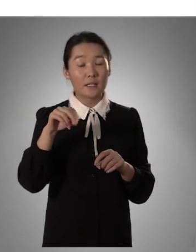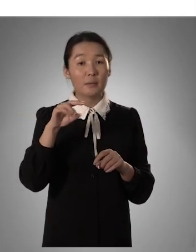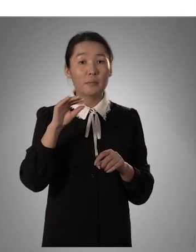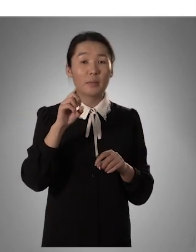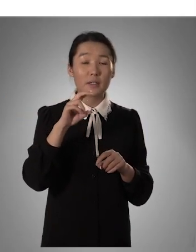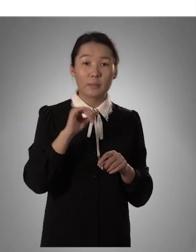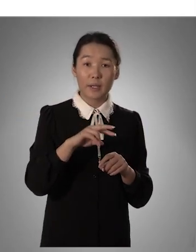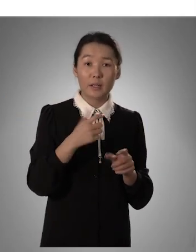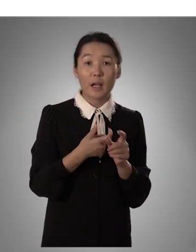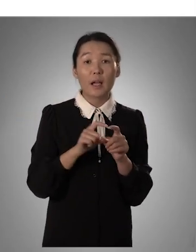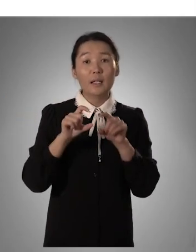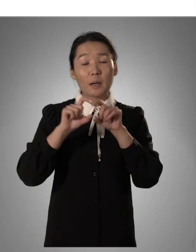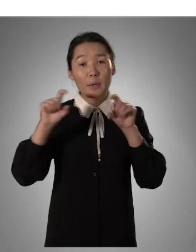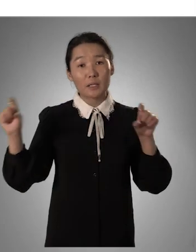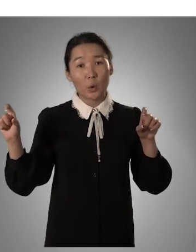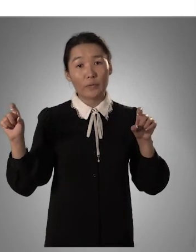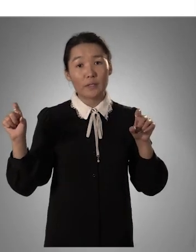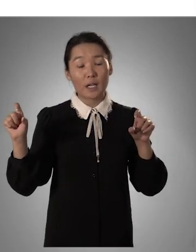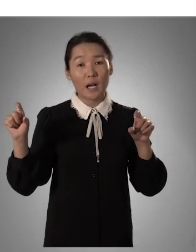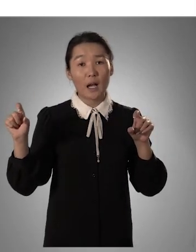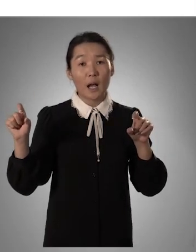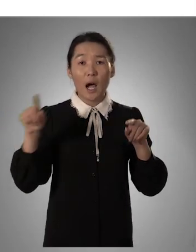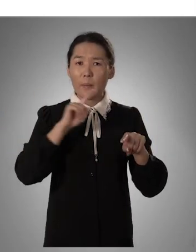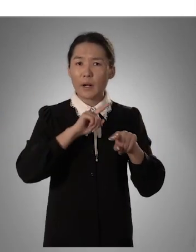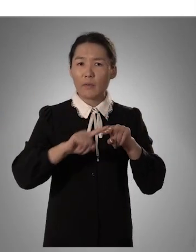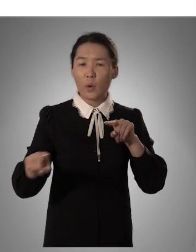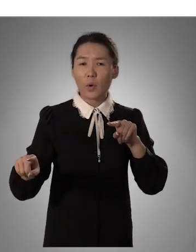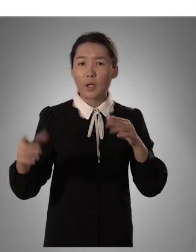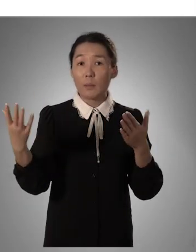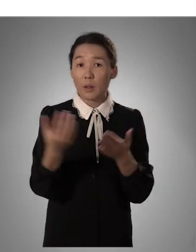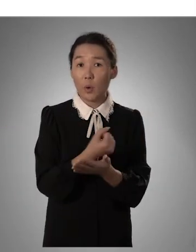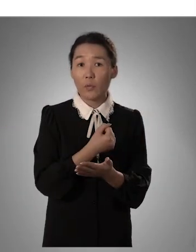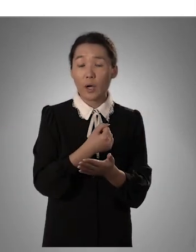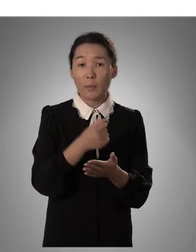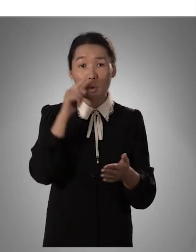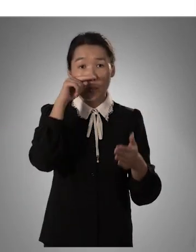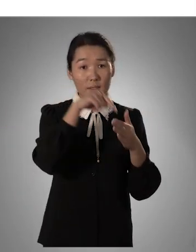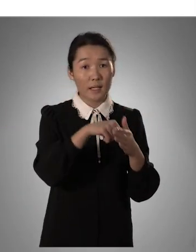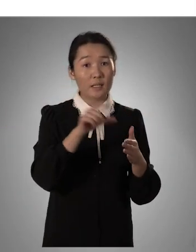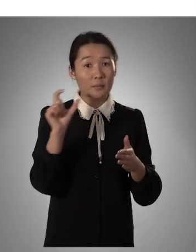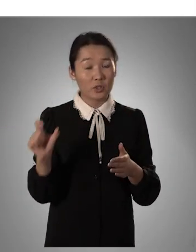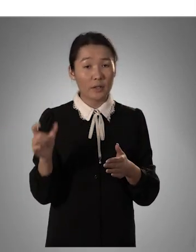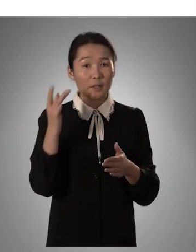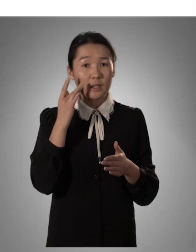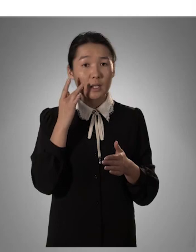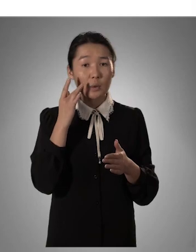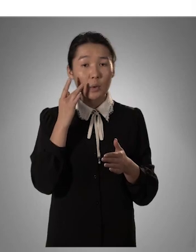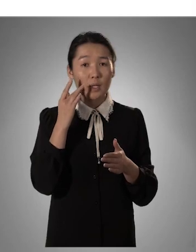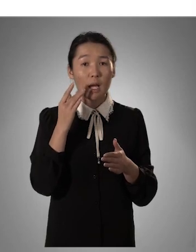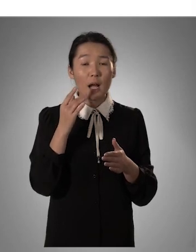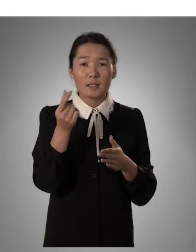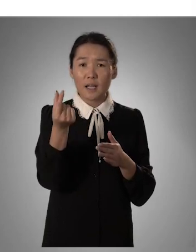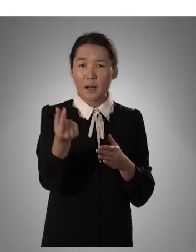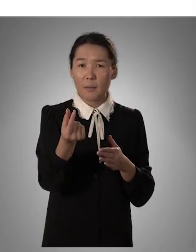это пословица о проворным ловко любознательным человеке который за ограниченное время успевает сделать